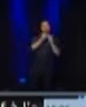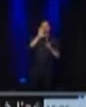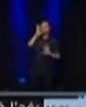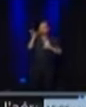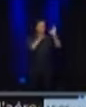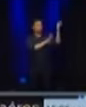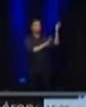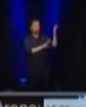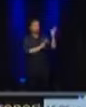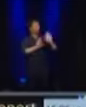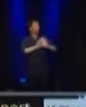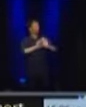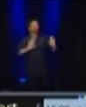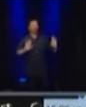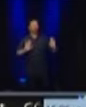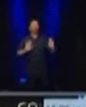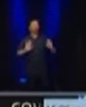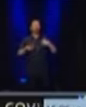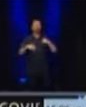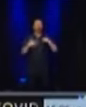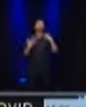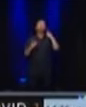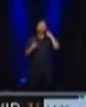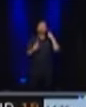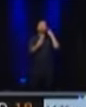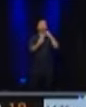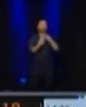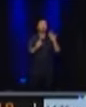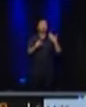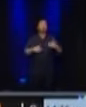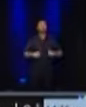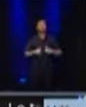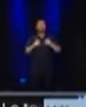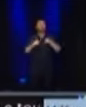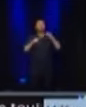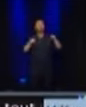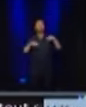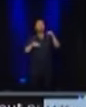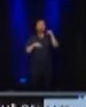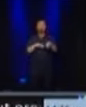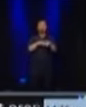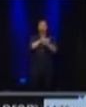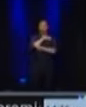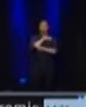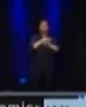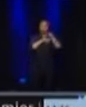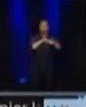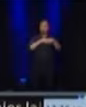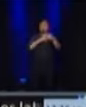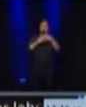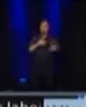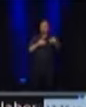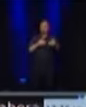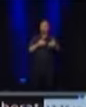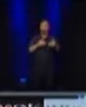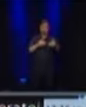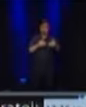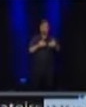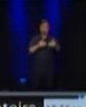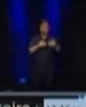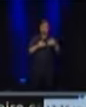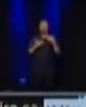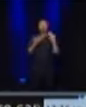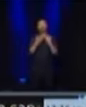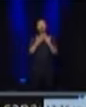Mais notre objectif, c'est de revenir vers un mode de fonctionnement le plus normal possible cet automne. Il faut falloir voir comment, avec la rentrée